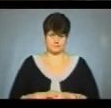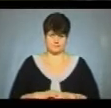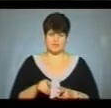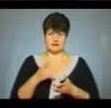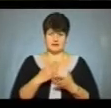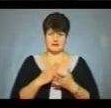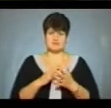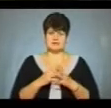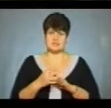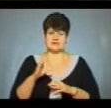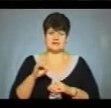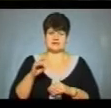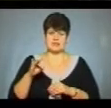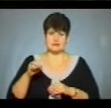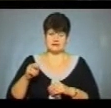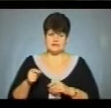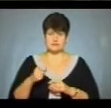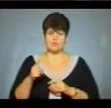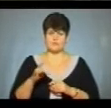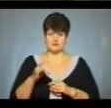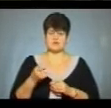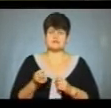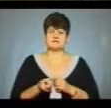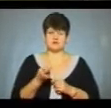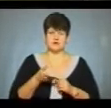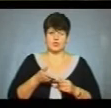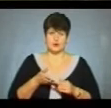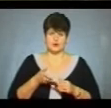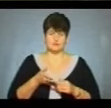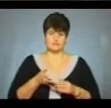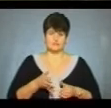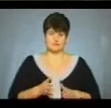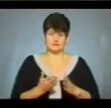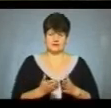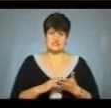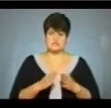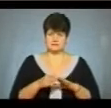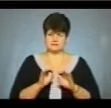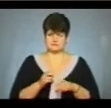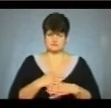знаходимося у селі Серетець Зборівського району, звідки родом загиблі заробітчани. Родичі ситуації не